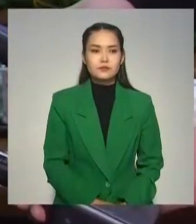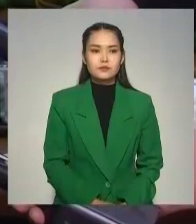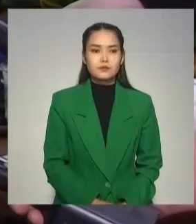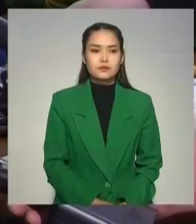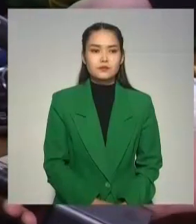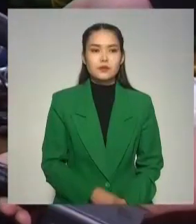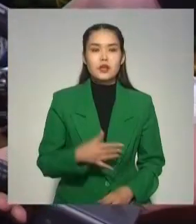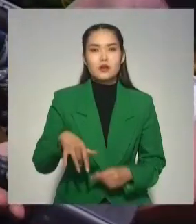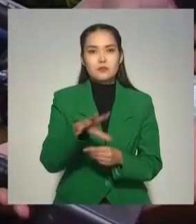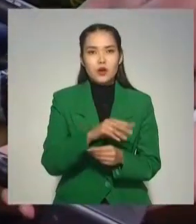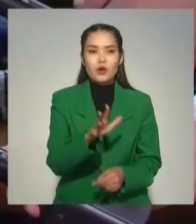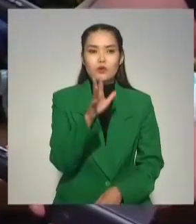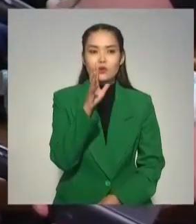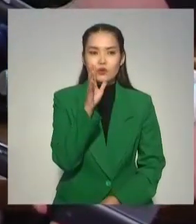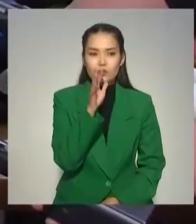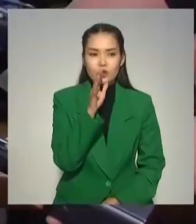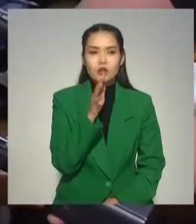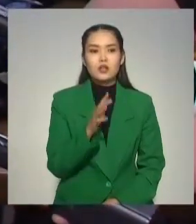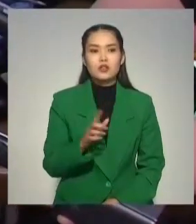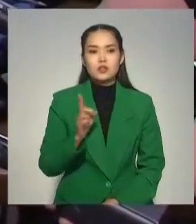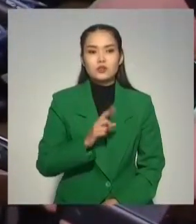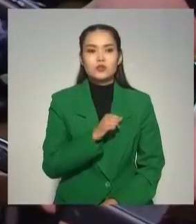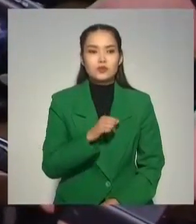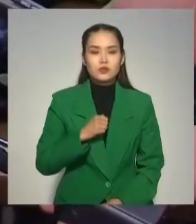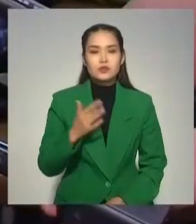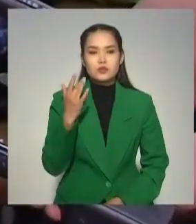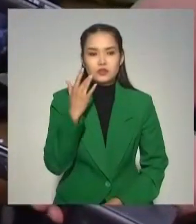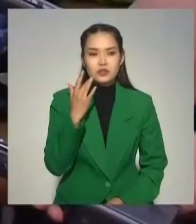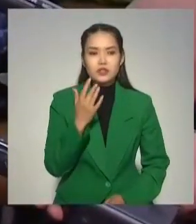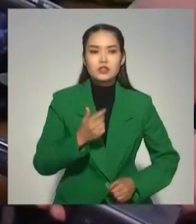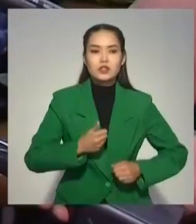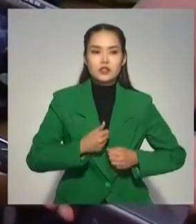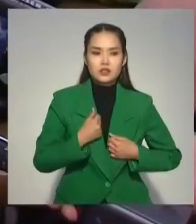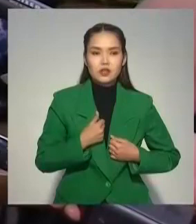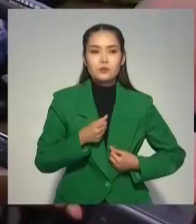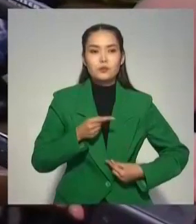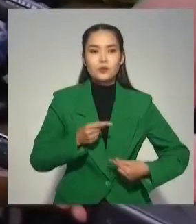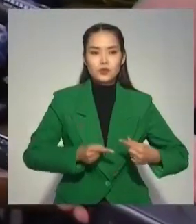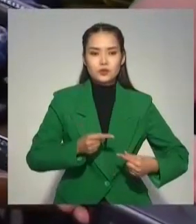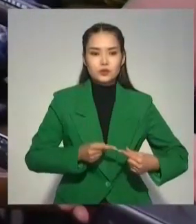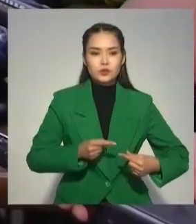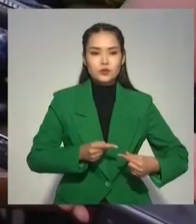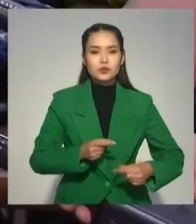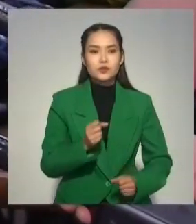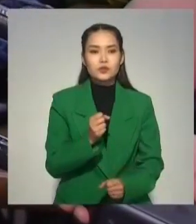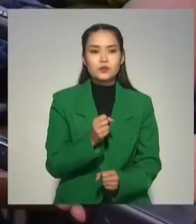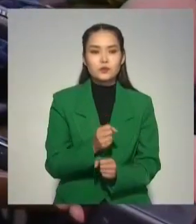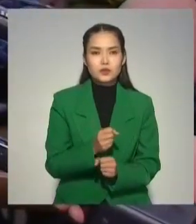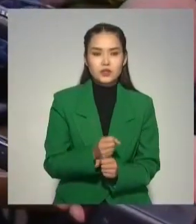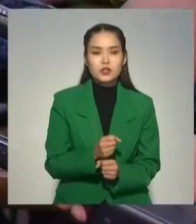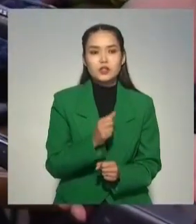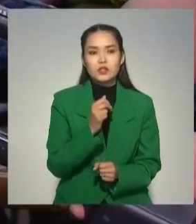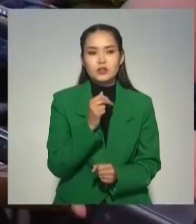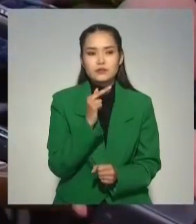дәрінің уақытында ішіп, схема мен ішіп, өзімді осында 20 жылға создырып, осында кейбір врачтар айтады, сізден